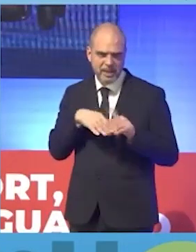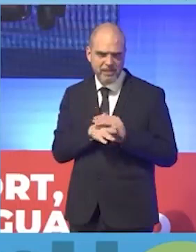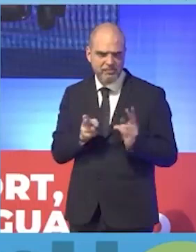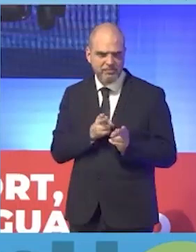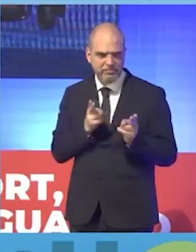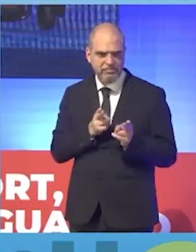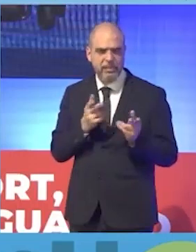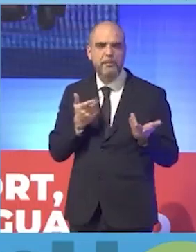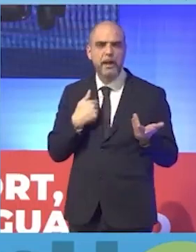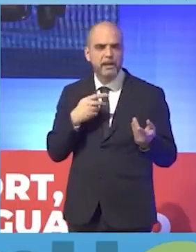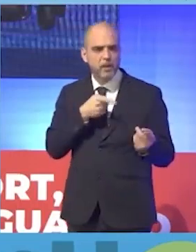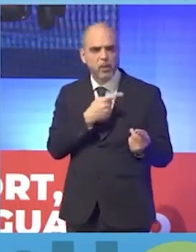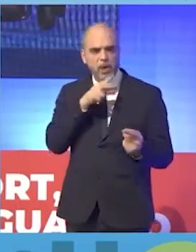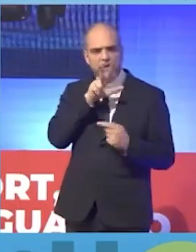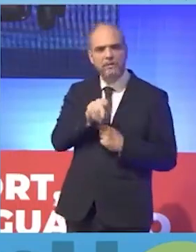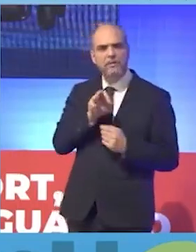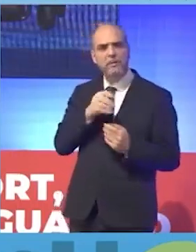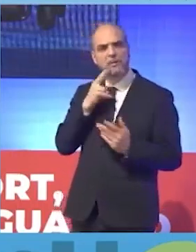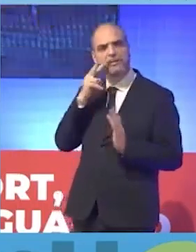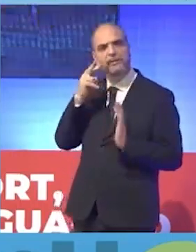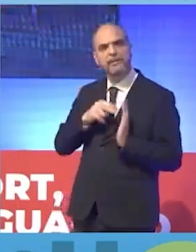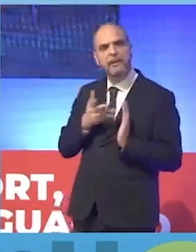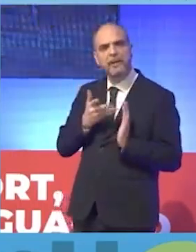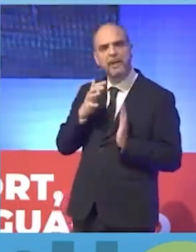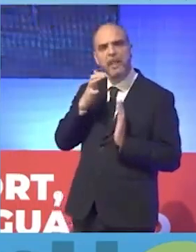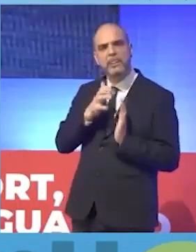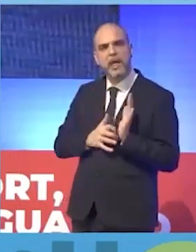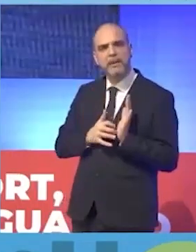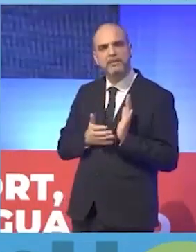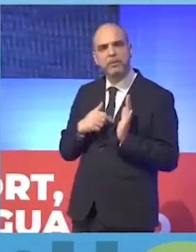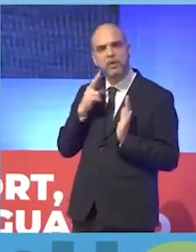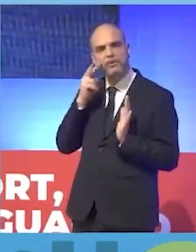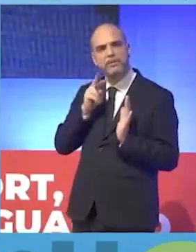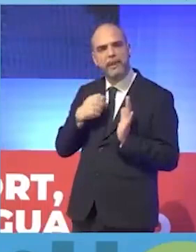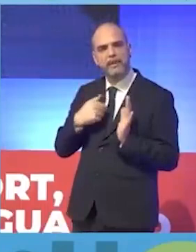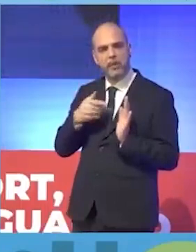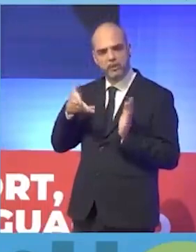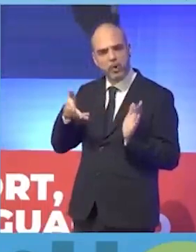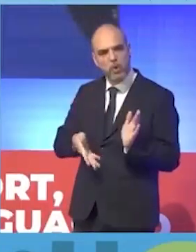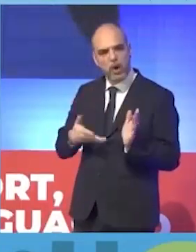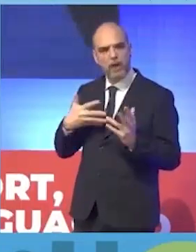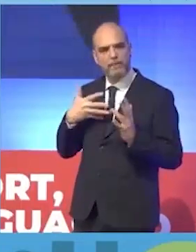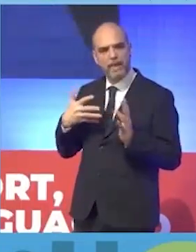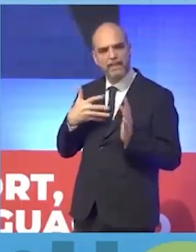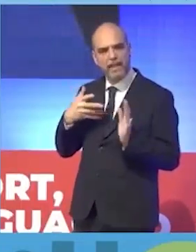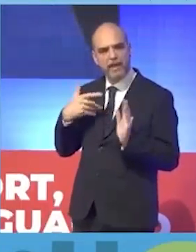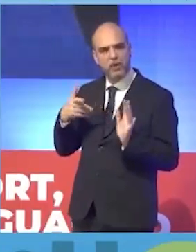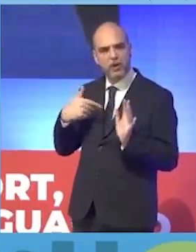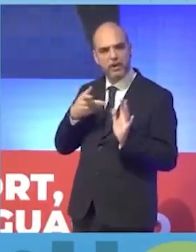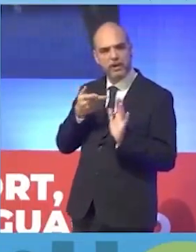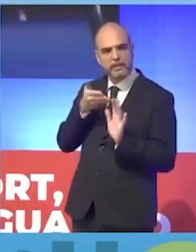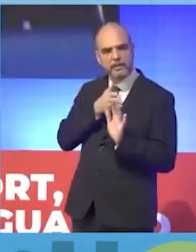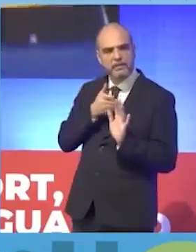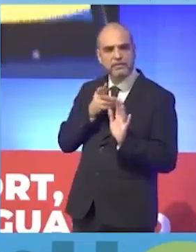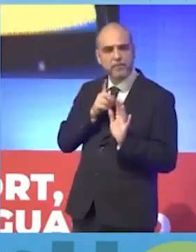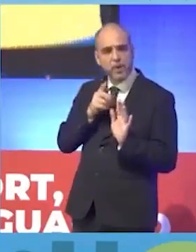dice: si vede il testo, cioè non si vede quello che c'è dietro, che io sono qua col ventilatore. E